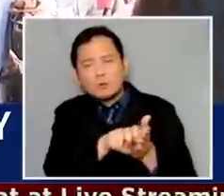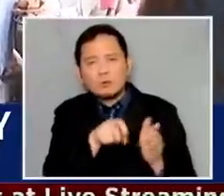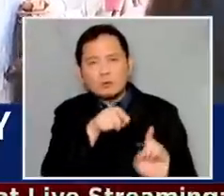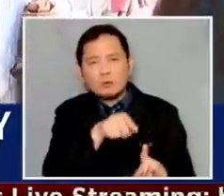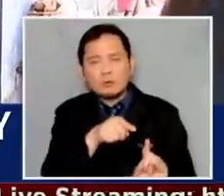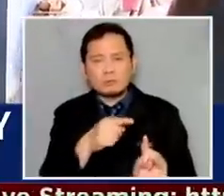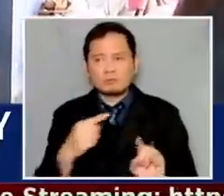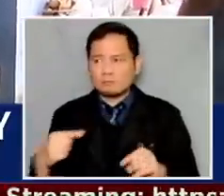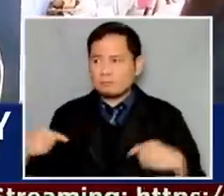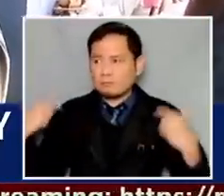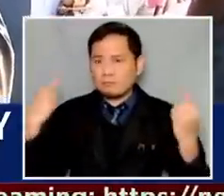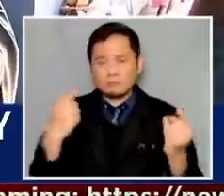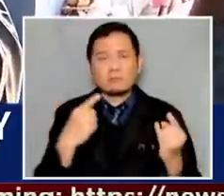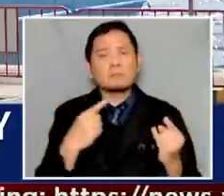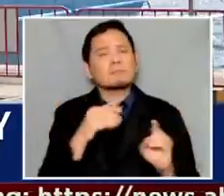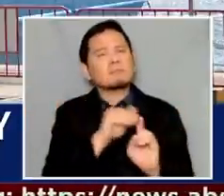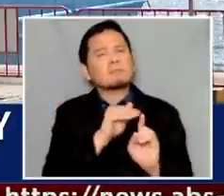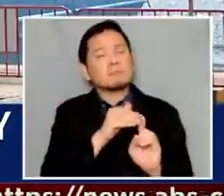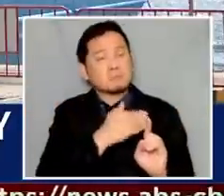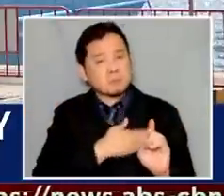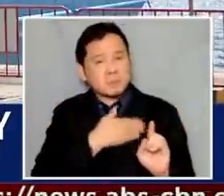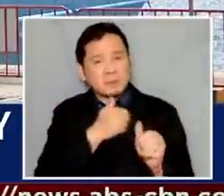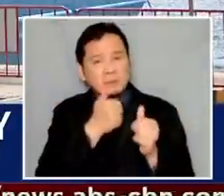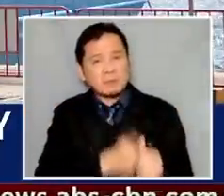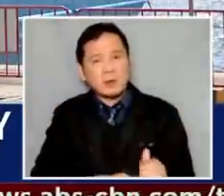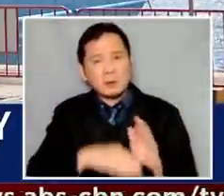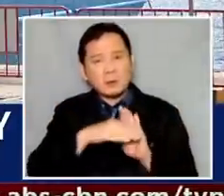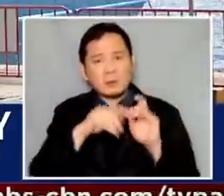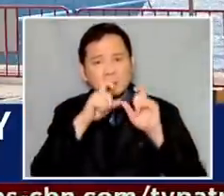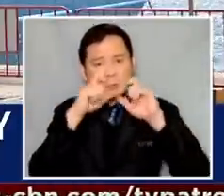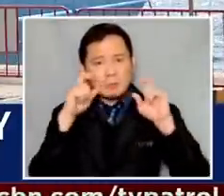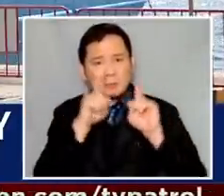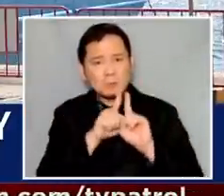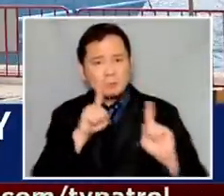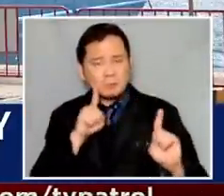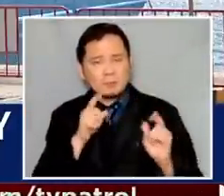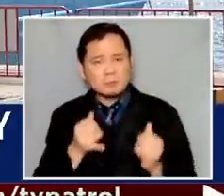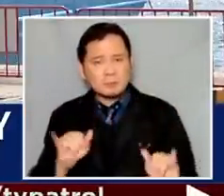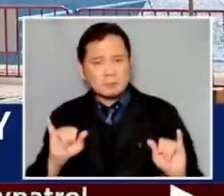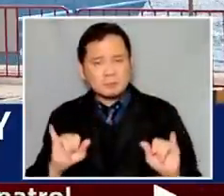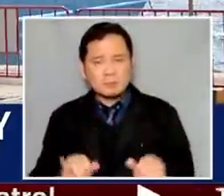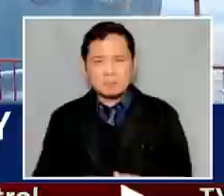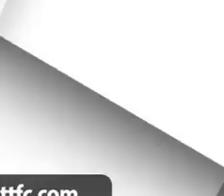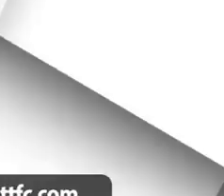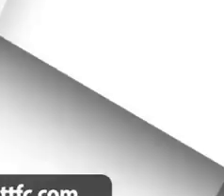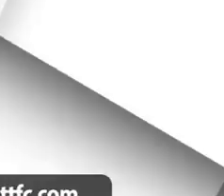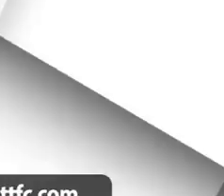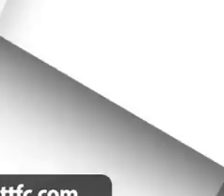sa minimum health standards. Jackie Manabat, ABS-CBN News.